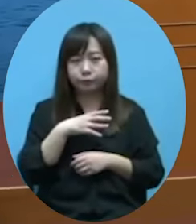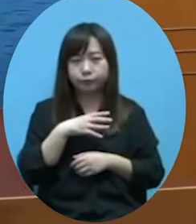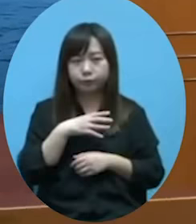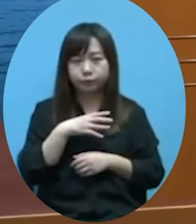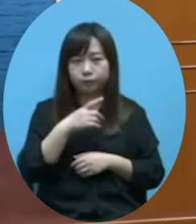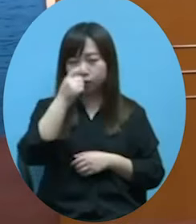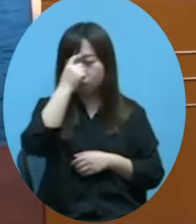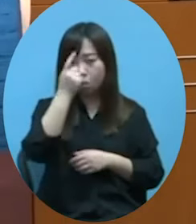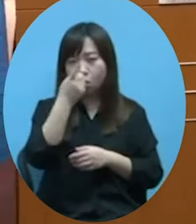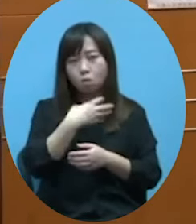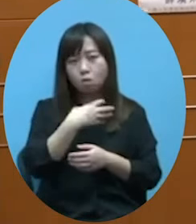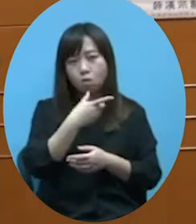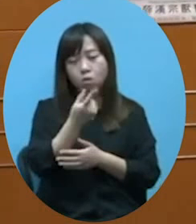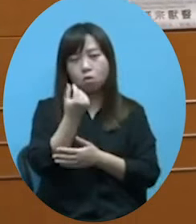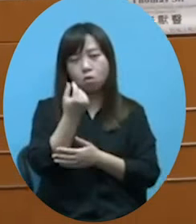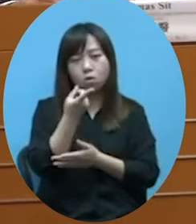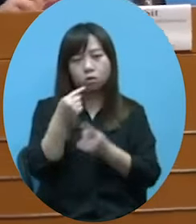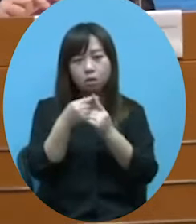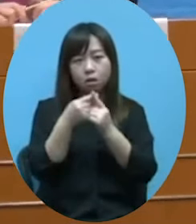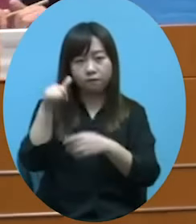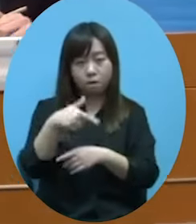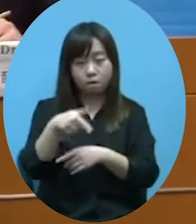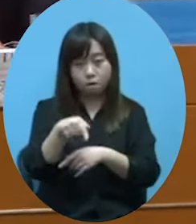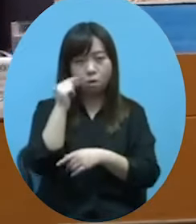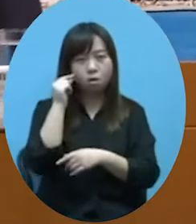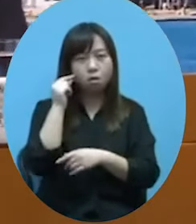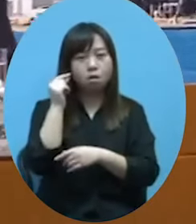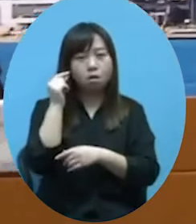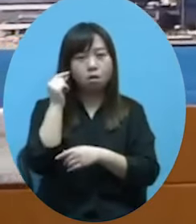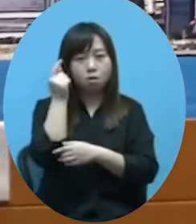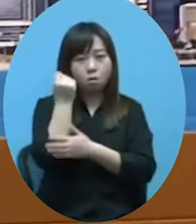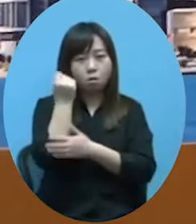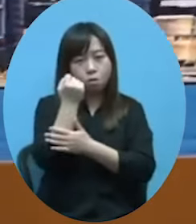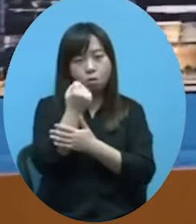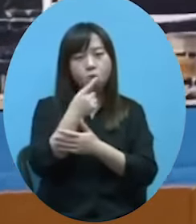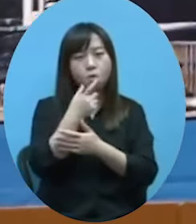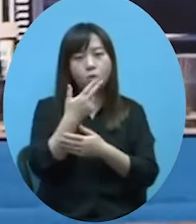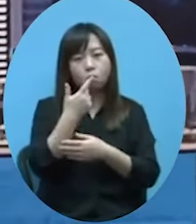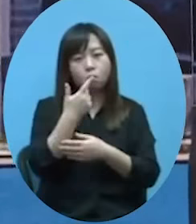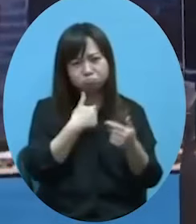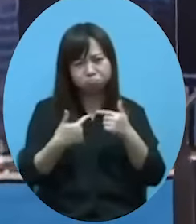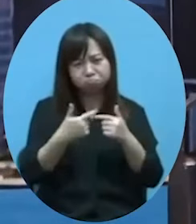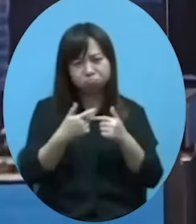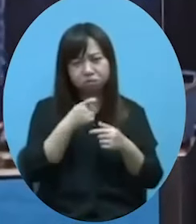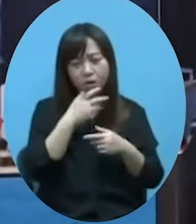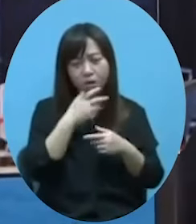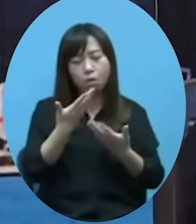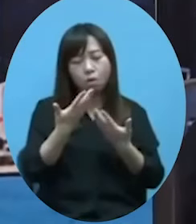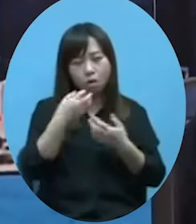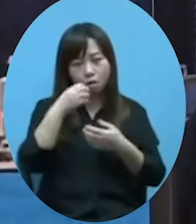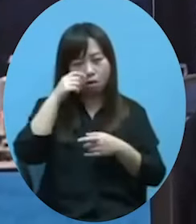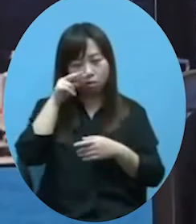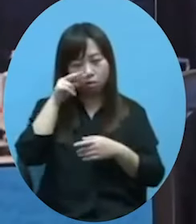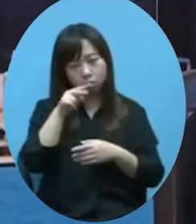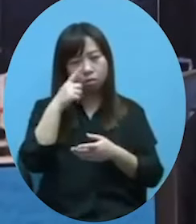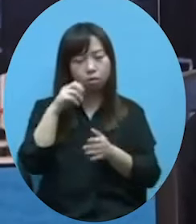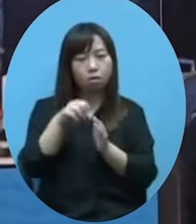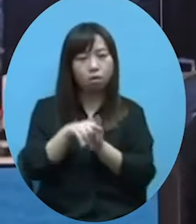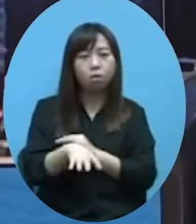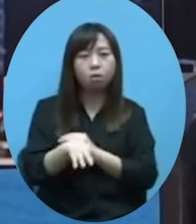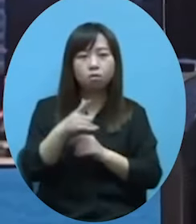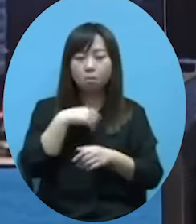覺得就是肚子肚可能都是去印度都可能上油所以就可能忽視了但是因為據